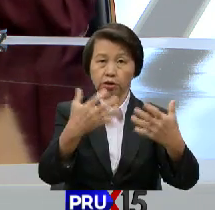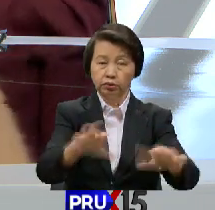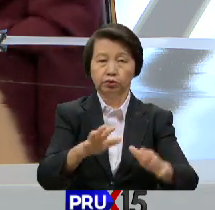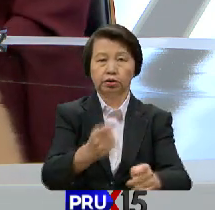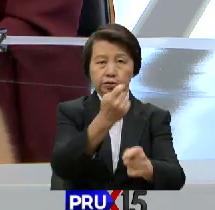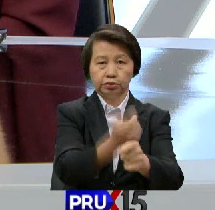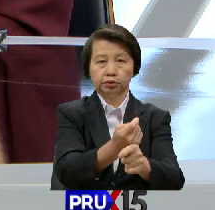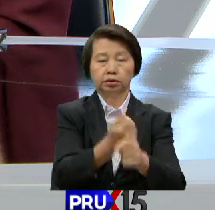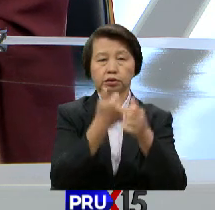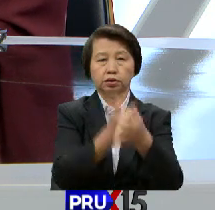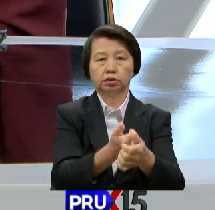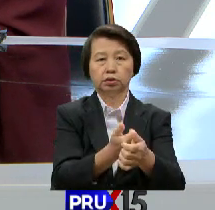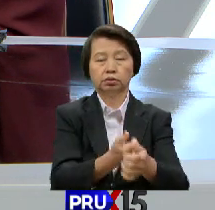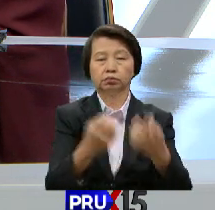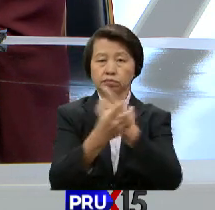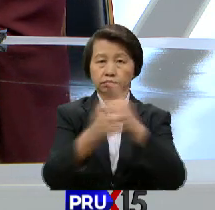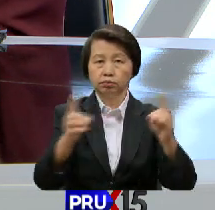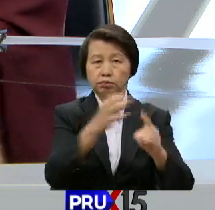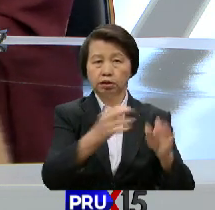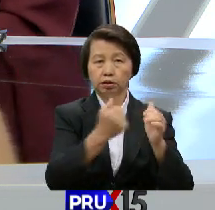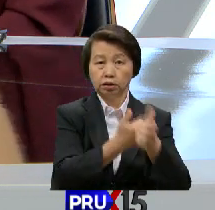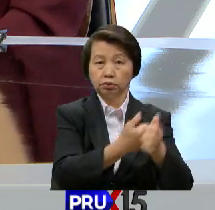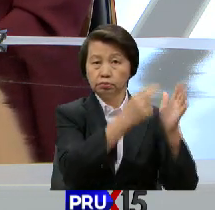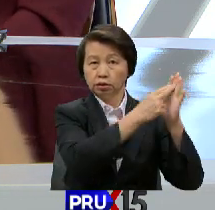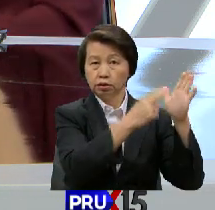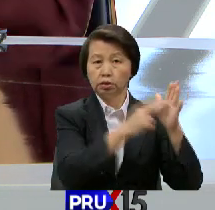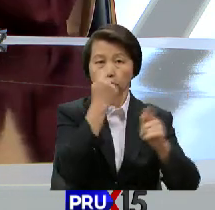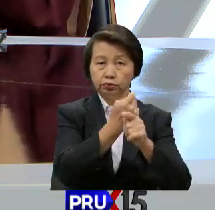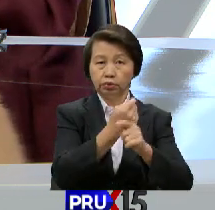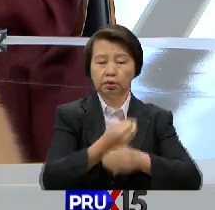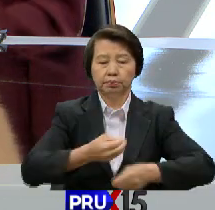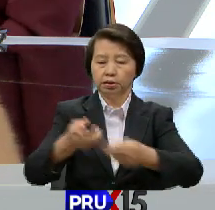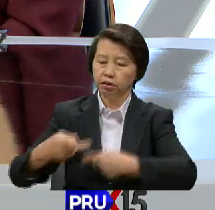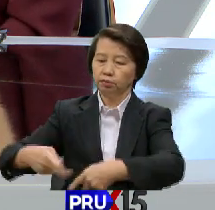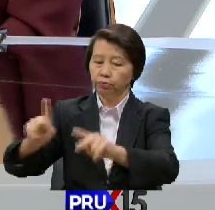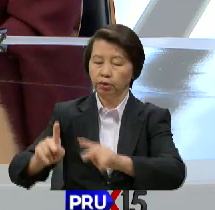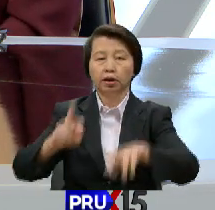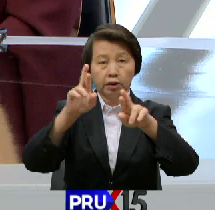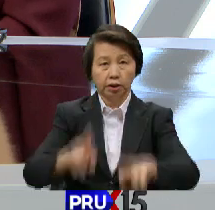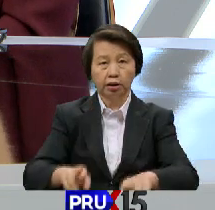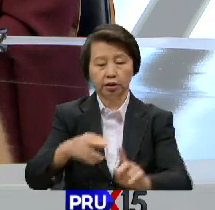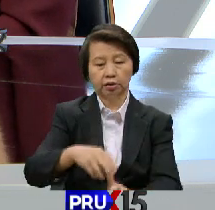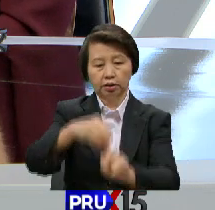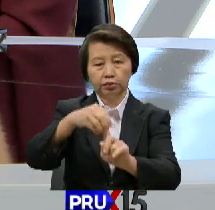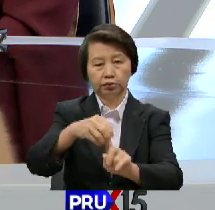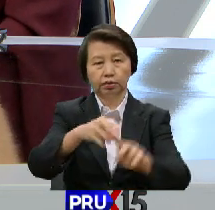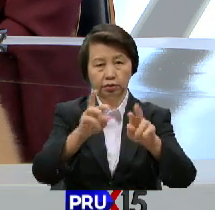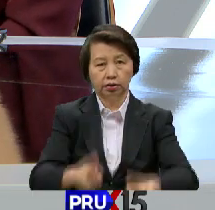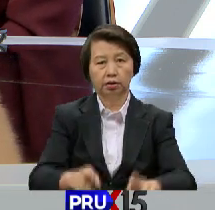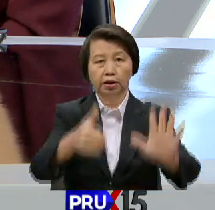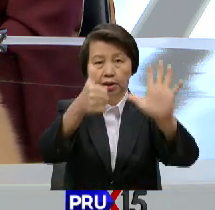memang ditetapkan mengikut lunas demokrasi sistem undang-undang yang bertujuan untuk memberi peluang kepada rakyat terutama sekali di